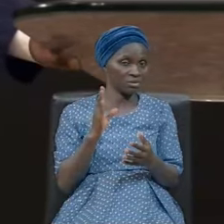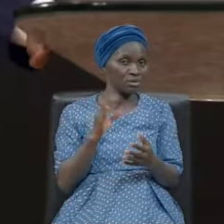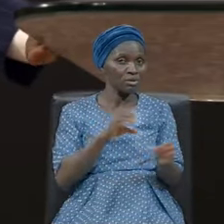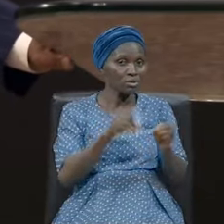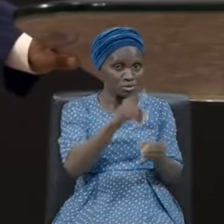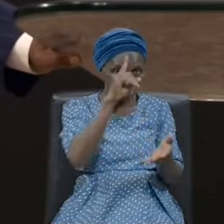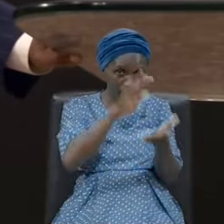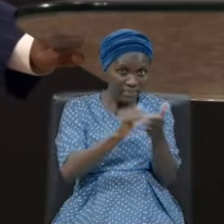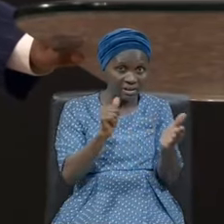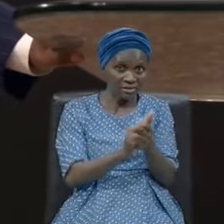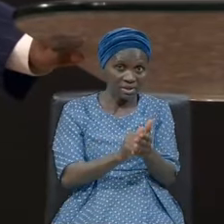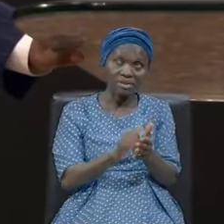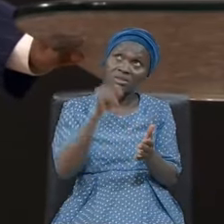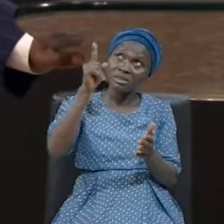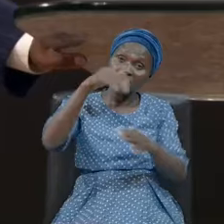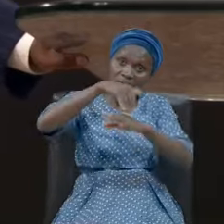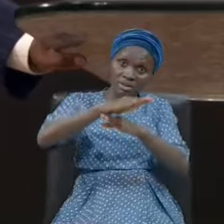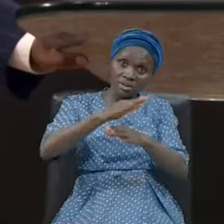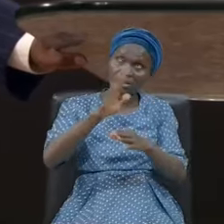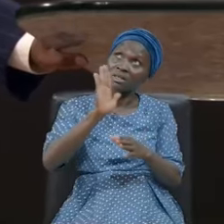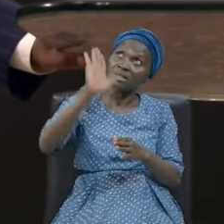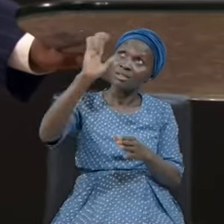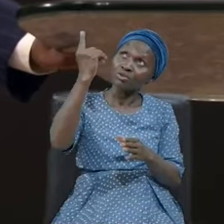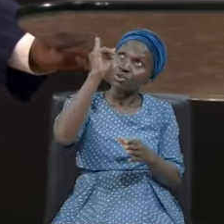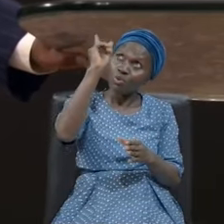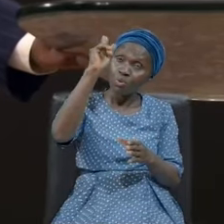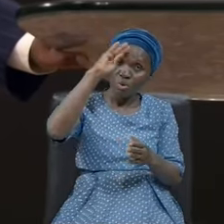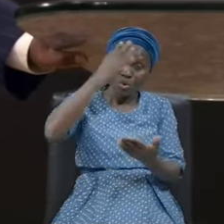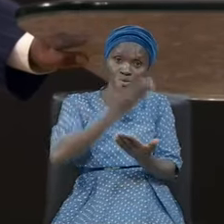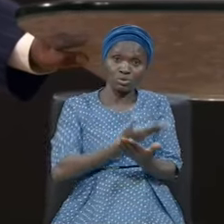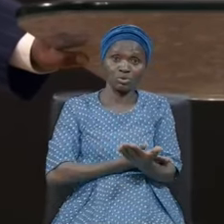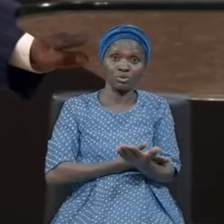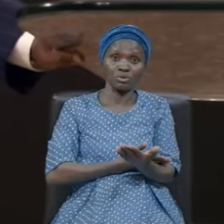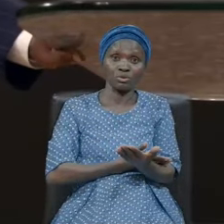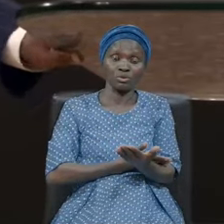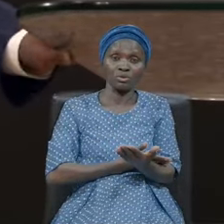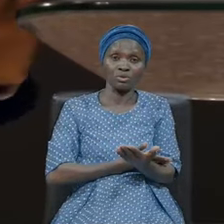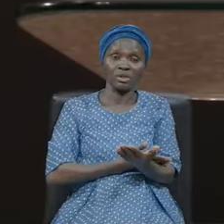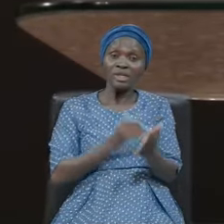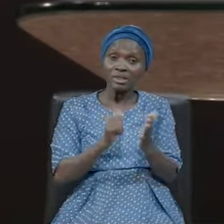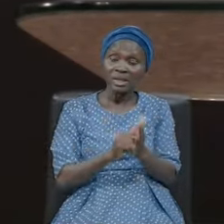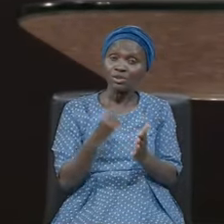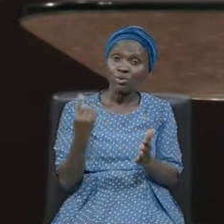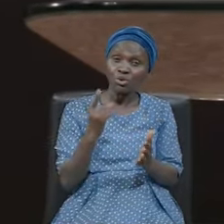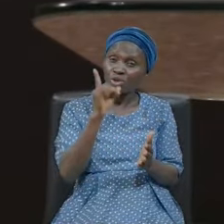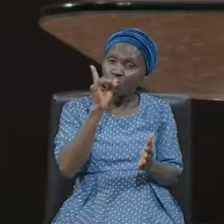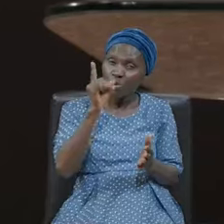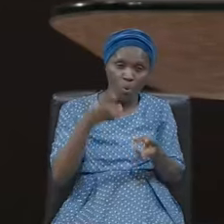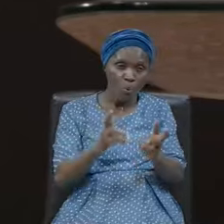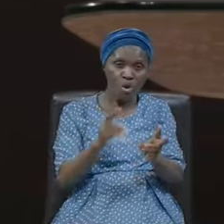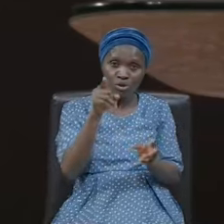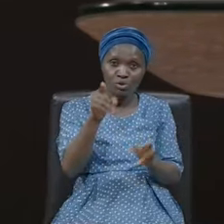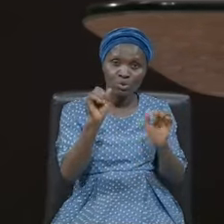vous le croyez qu'il a envoyé son Fils unique? Et la seule manière d'être sauvé, c'est